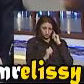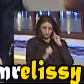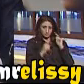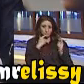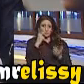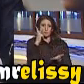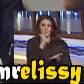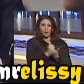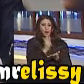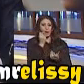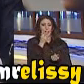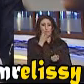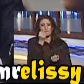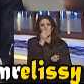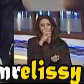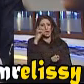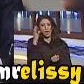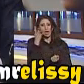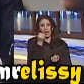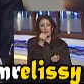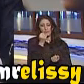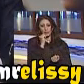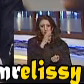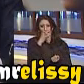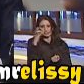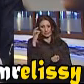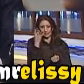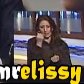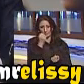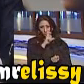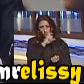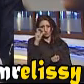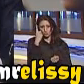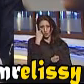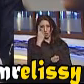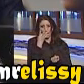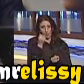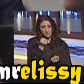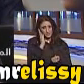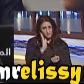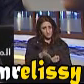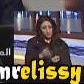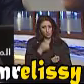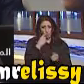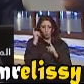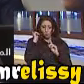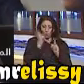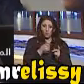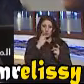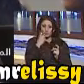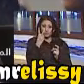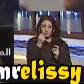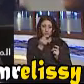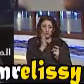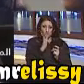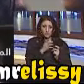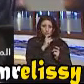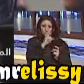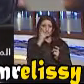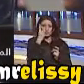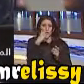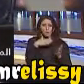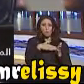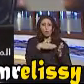انتوا بتقبضوا 40 جنيه في الشهر يا عم حلمي؟ 40 جنيه في الشهر يا دكتور عمرو، 40 جنيه في الشهر حضرتك في